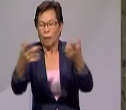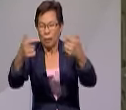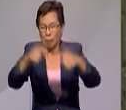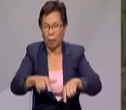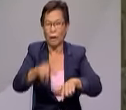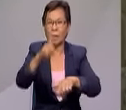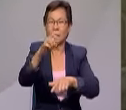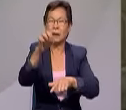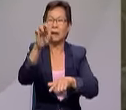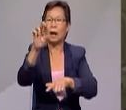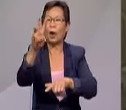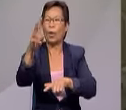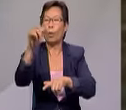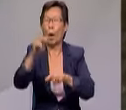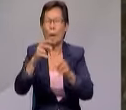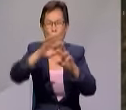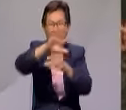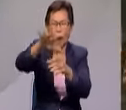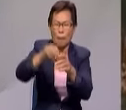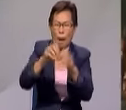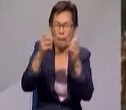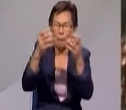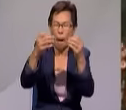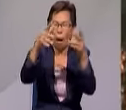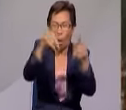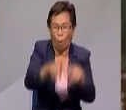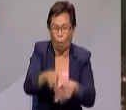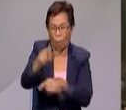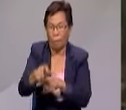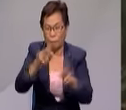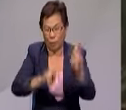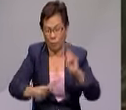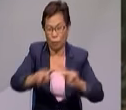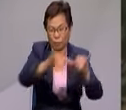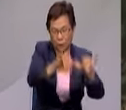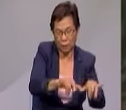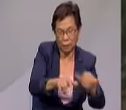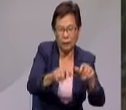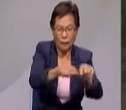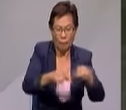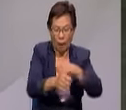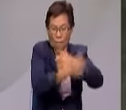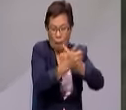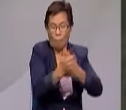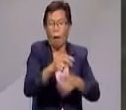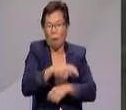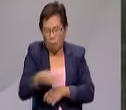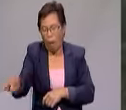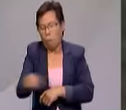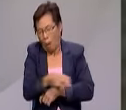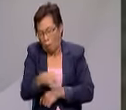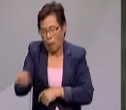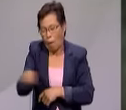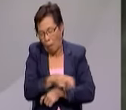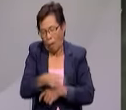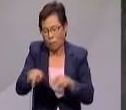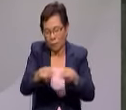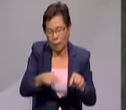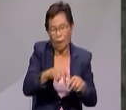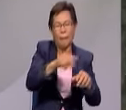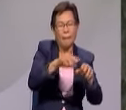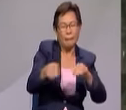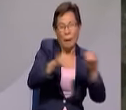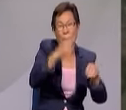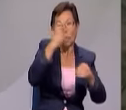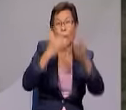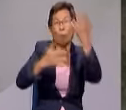Darwin yang melibatkan ribuan orang. Penduduk yang tinggal di kawasan berisiko tinggi dilihat berulang-alik keluar dari kawasan pemindahan